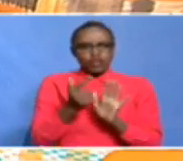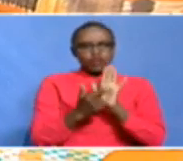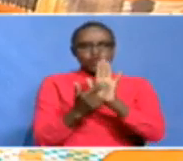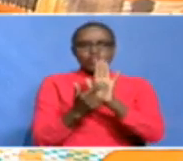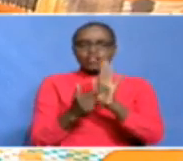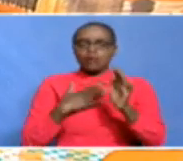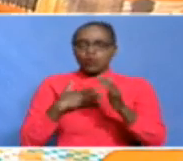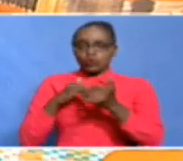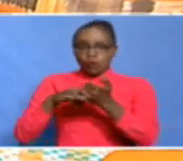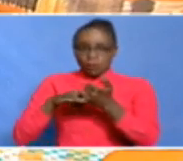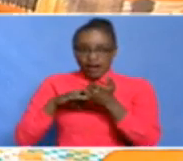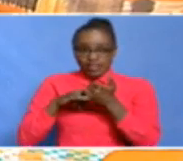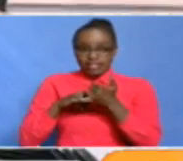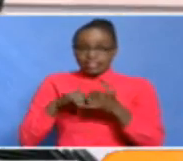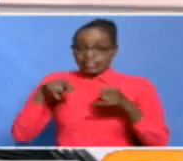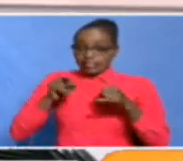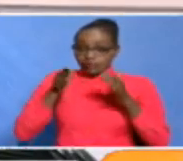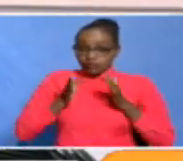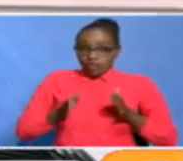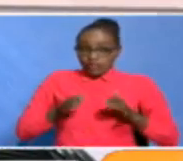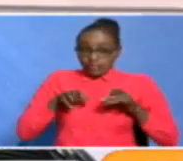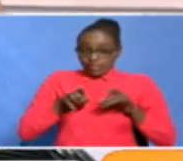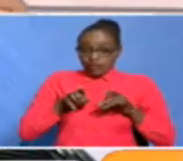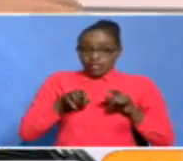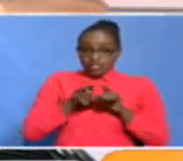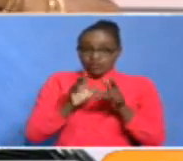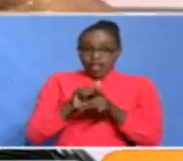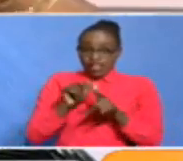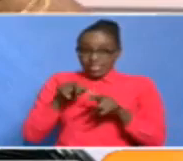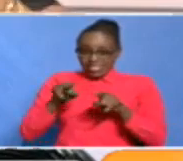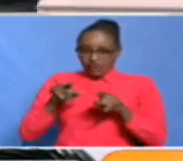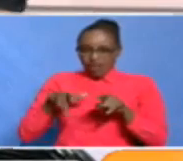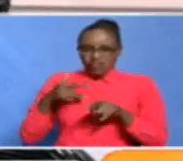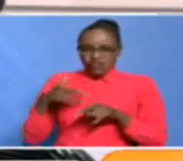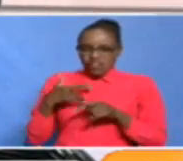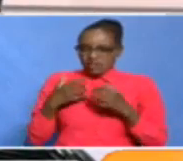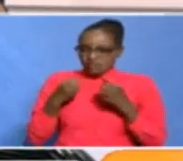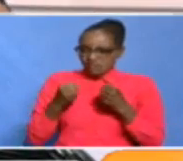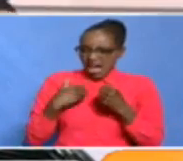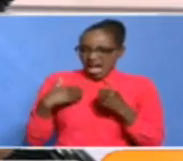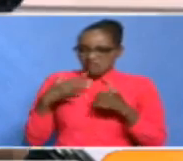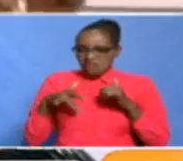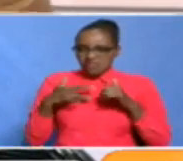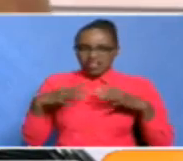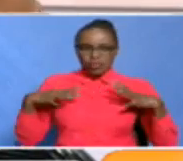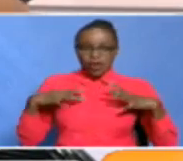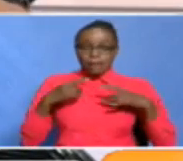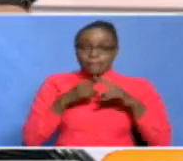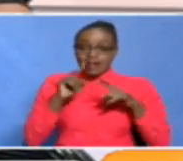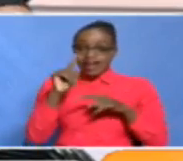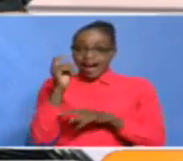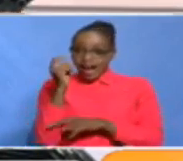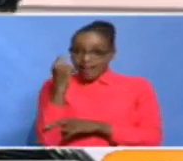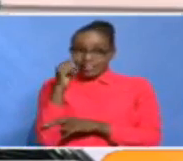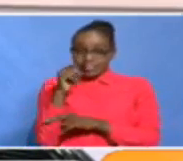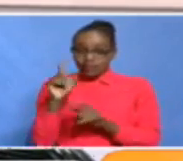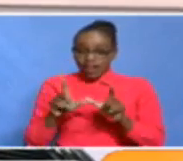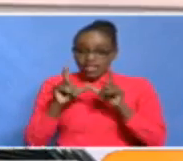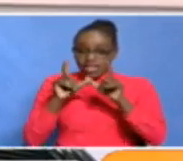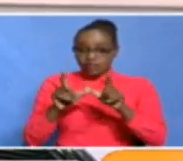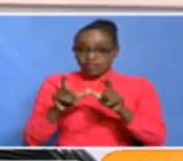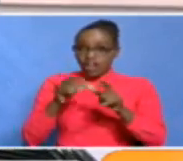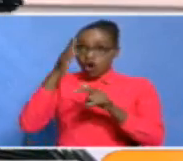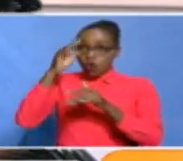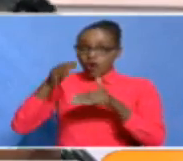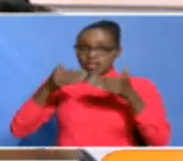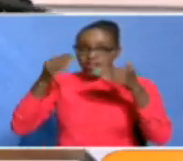afanye nini aolewe. Ni yeye mwenyewe ile elimu asibebe kama ambaye iko kwenye mikono, kwenye miguu. Aelewe kwamba kile ni zawadi aliyopatiwa na